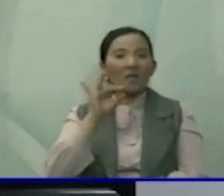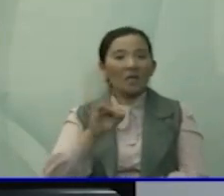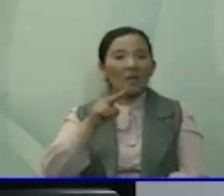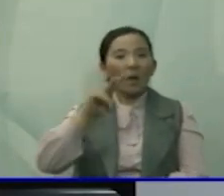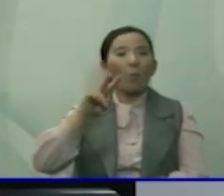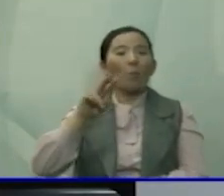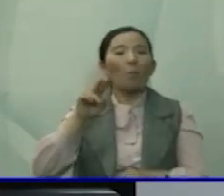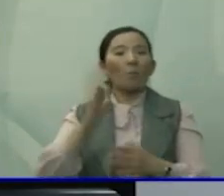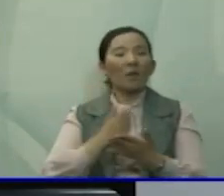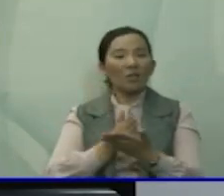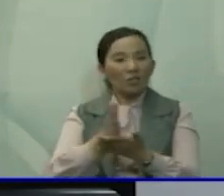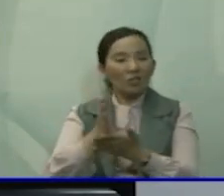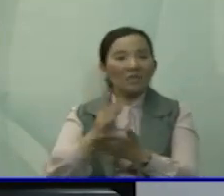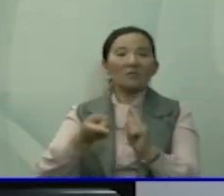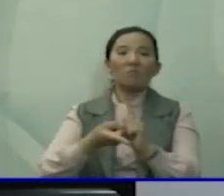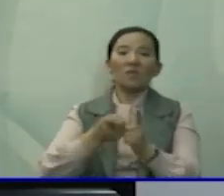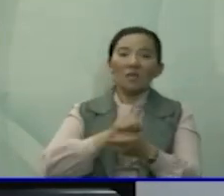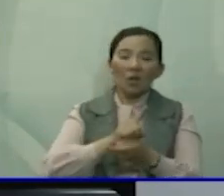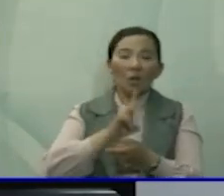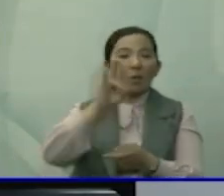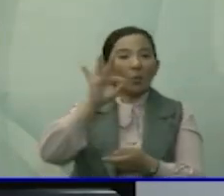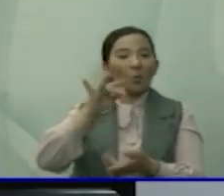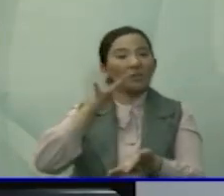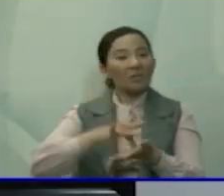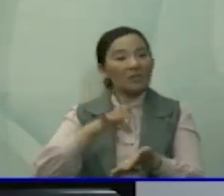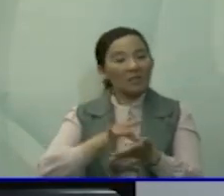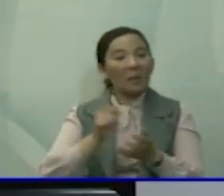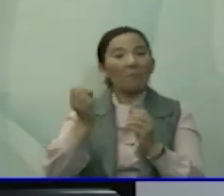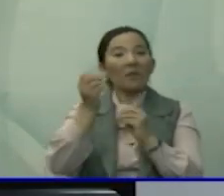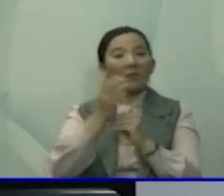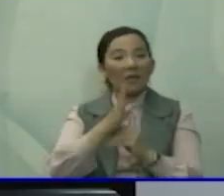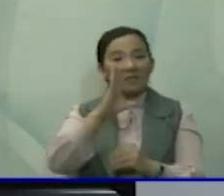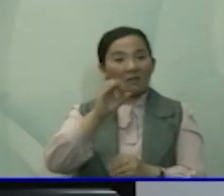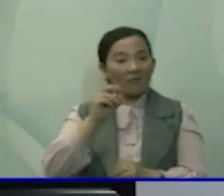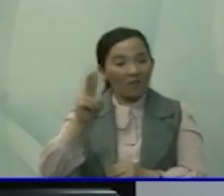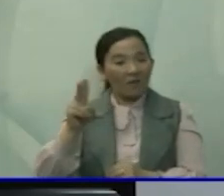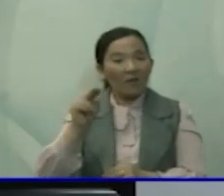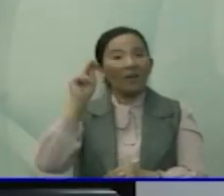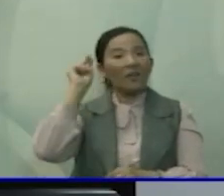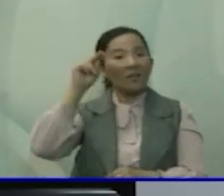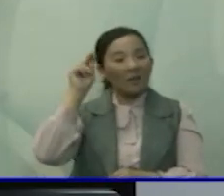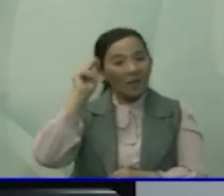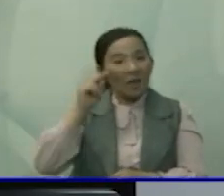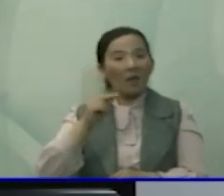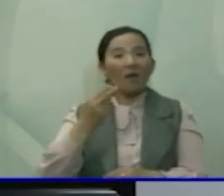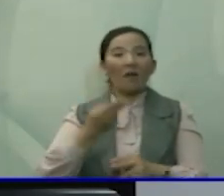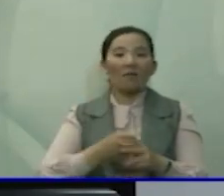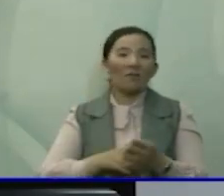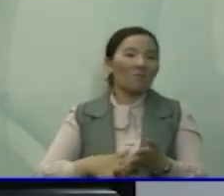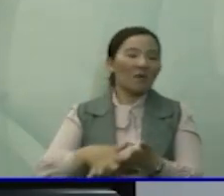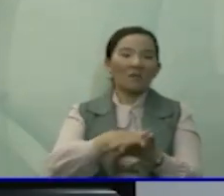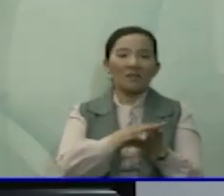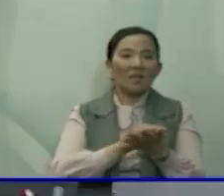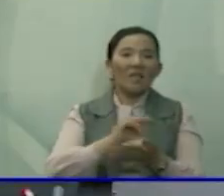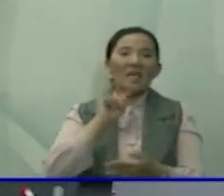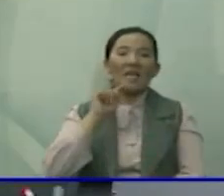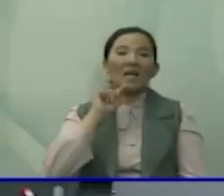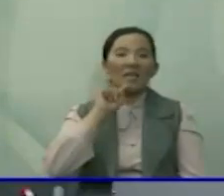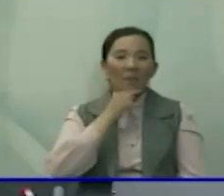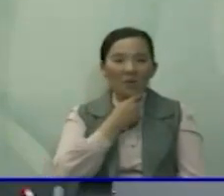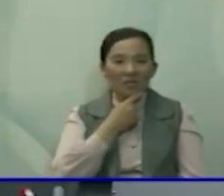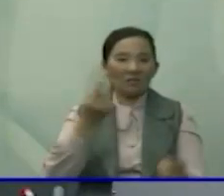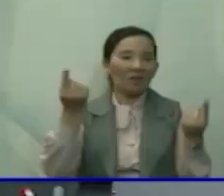но к середине 15 века китай поразил экономический